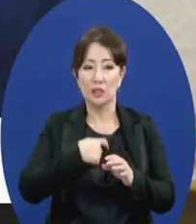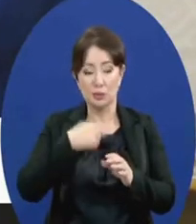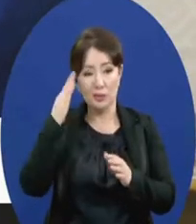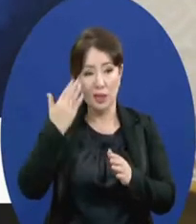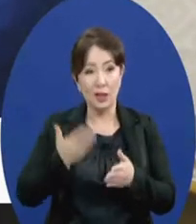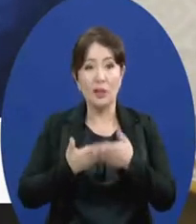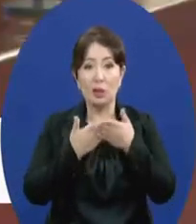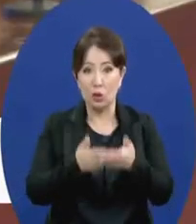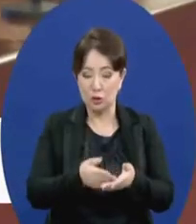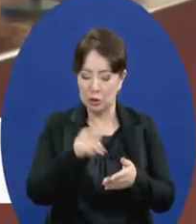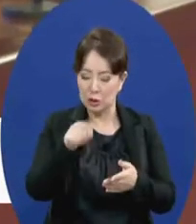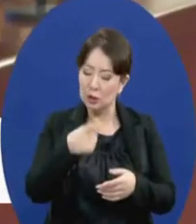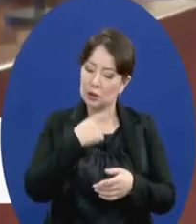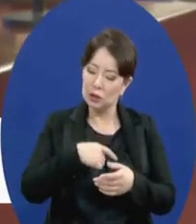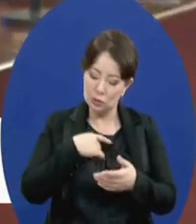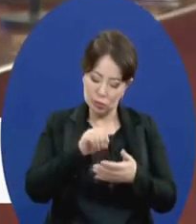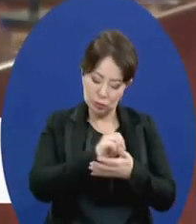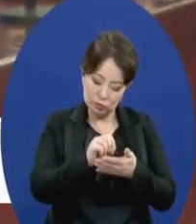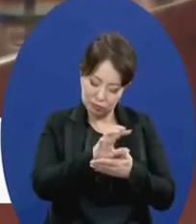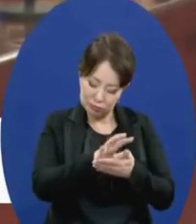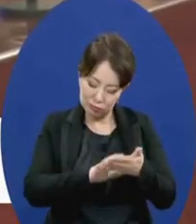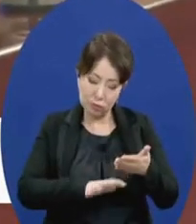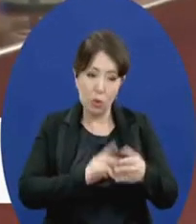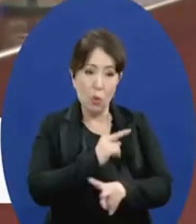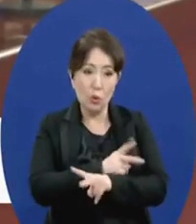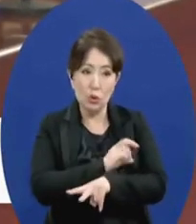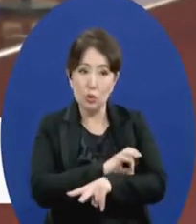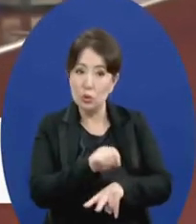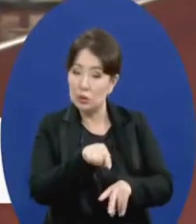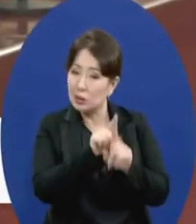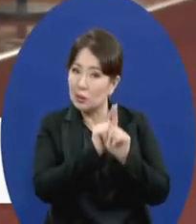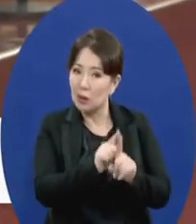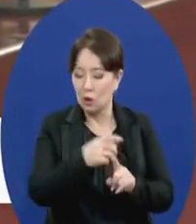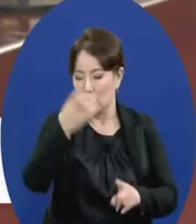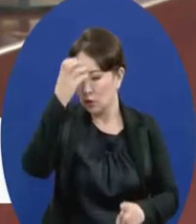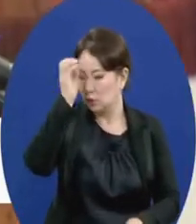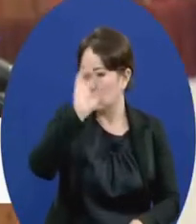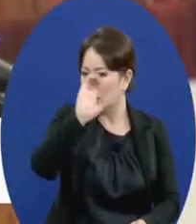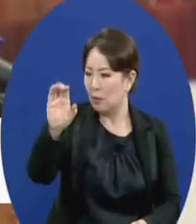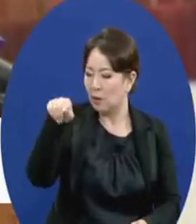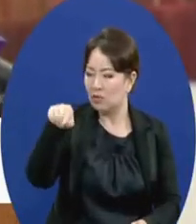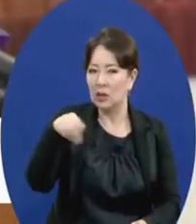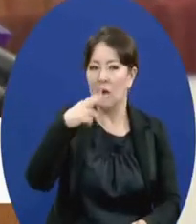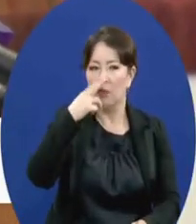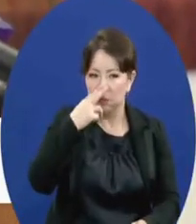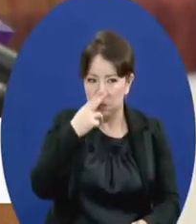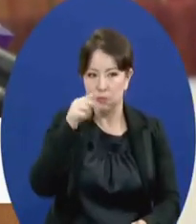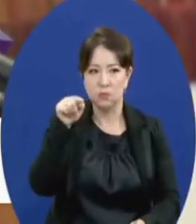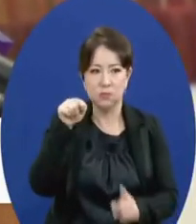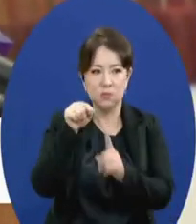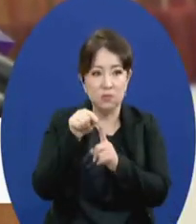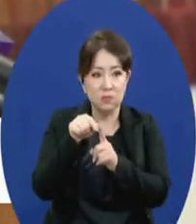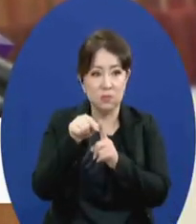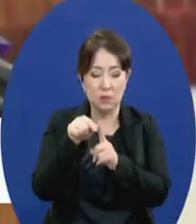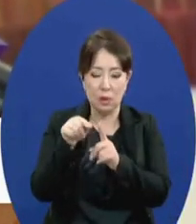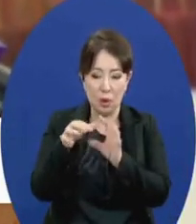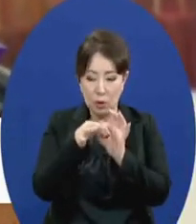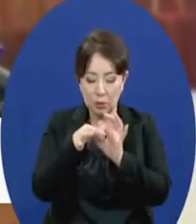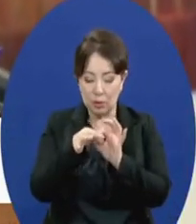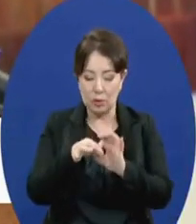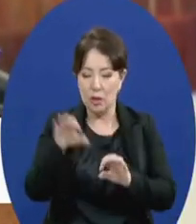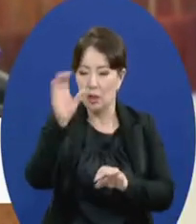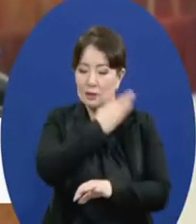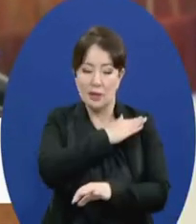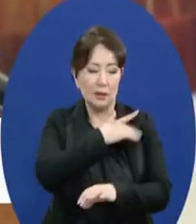гаргаж байна. Тухайн гишүүдийн боловсруулсан хуулийн төслөөр бол төрийн байгууллага гүтгэх асуудлаар цагдаагийн байгууллагад гомдол гаргадаггүй